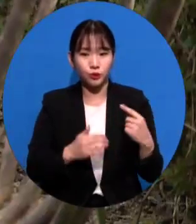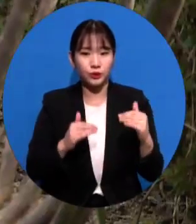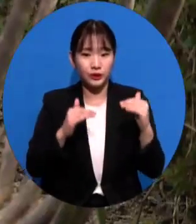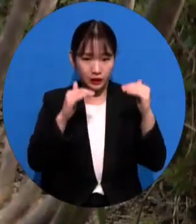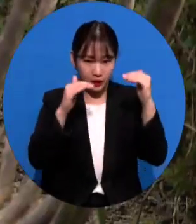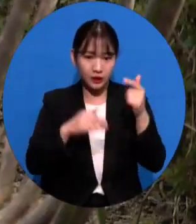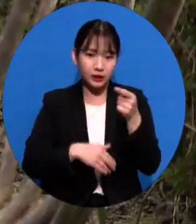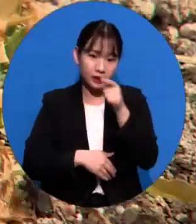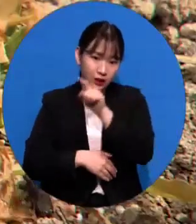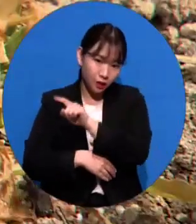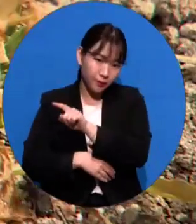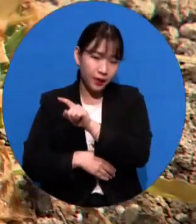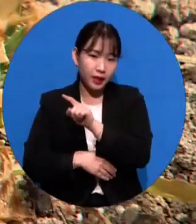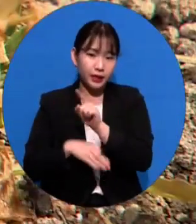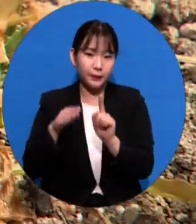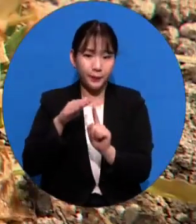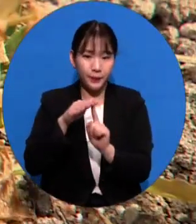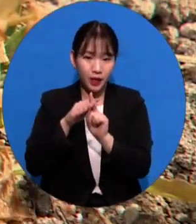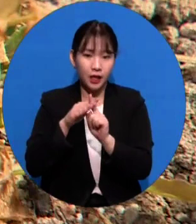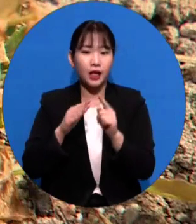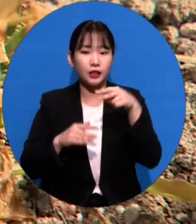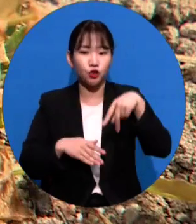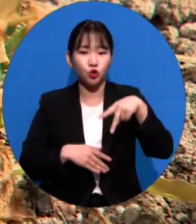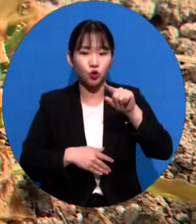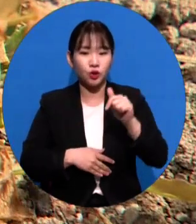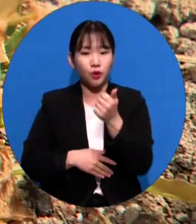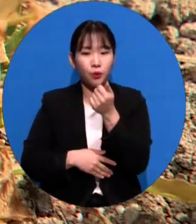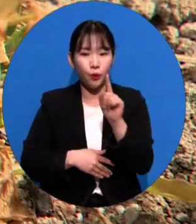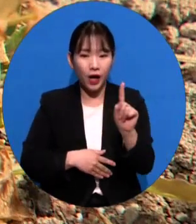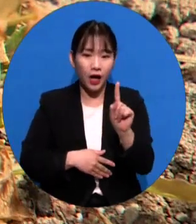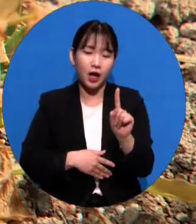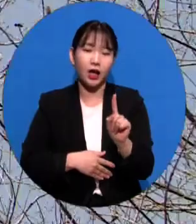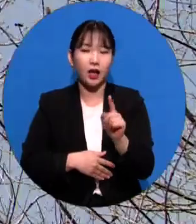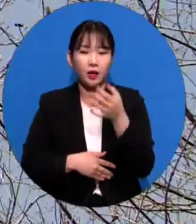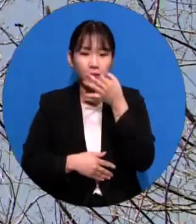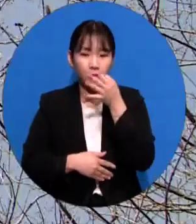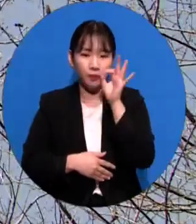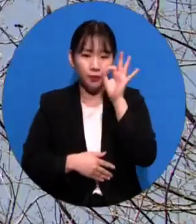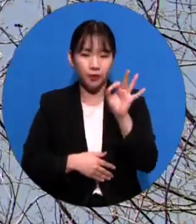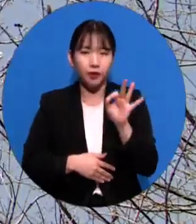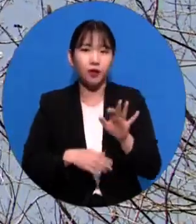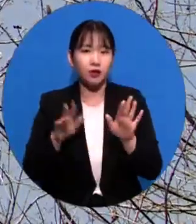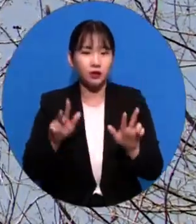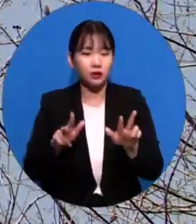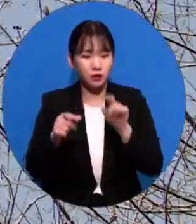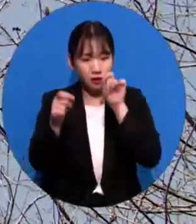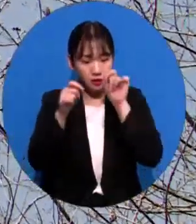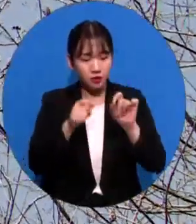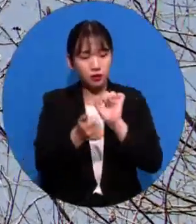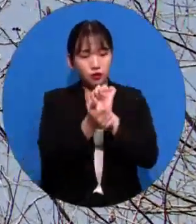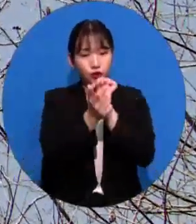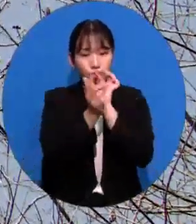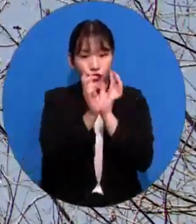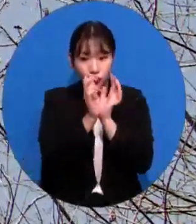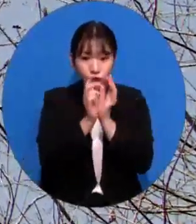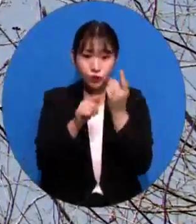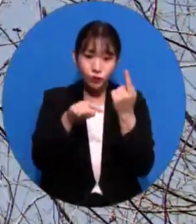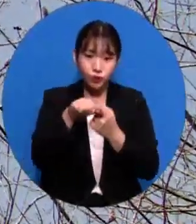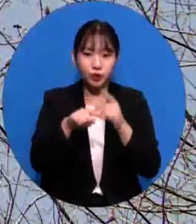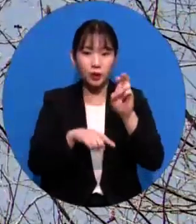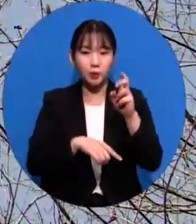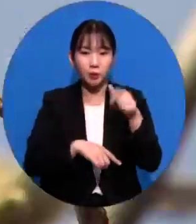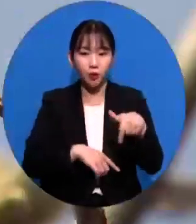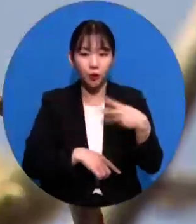옆에는 언 땅을 뚫고 수선화 무리도 싹을 튀어내고 있습니다. 이제 곧 꽃을 피워낼 듯